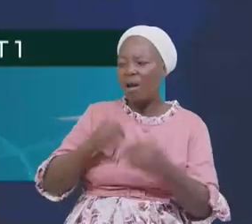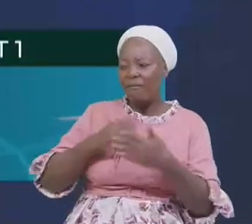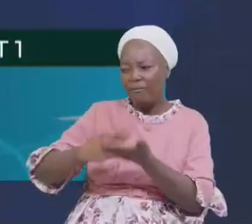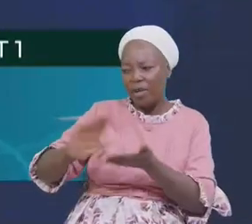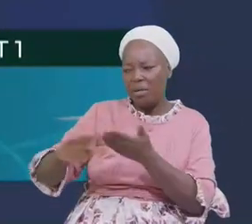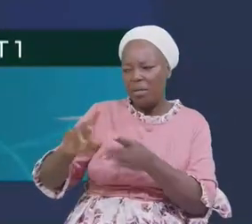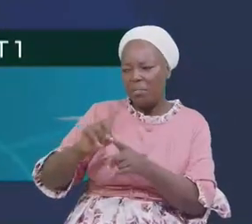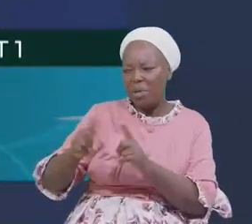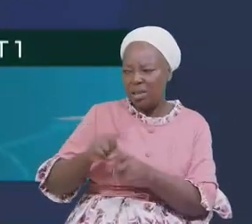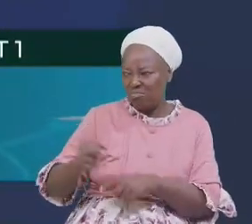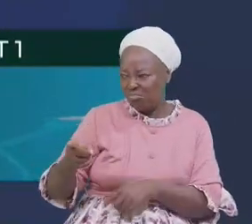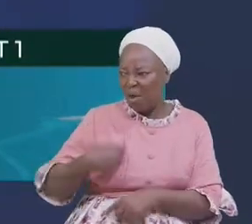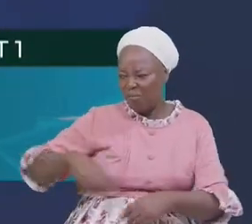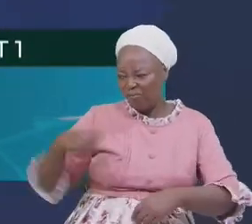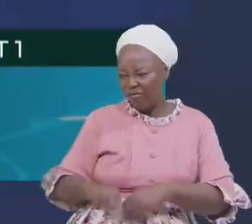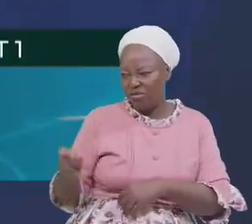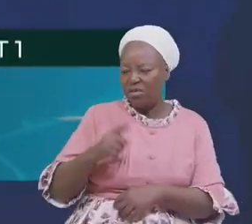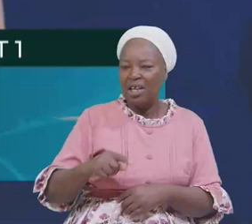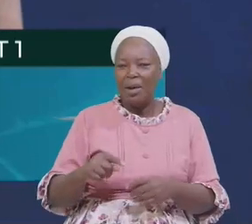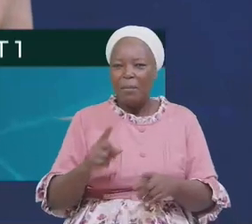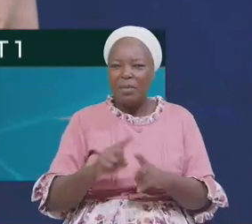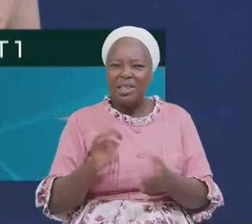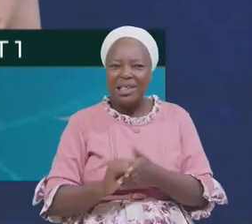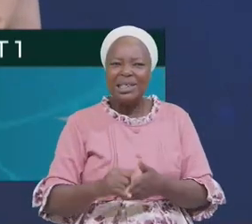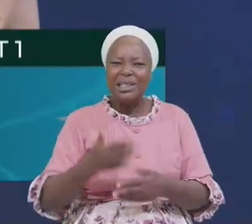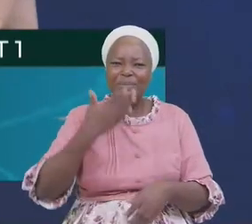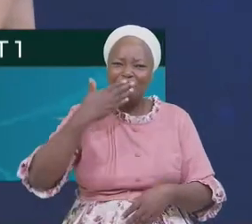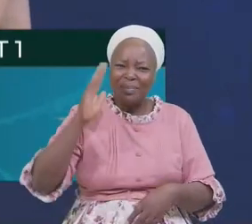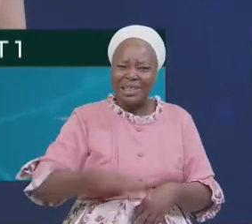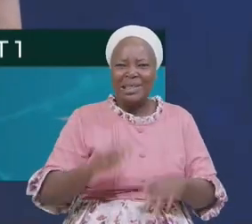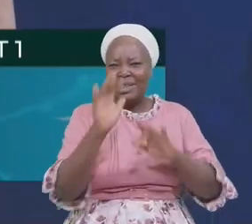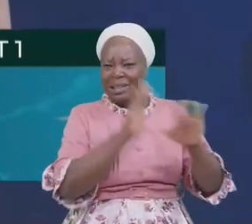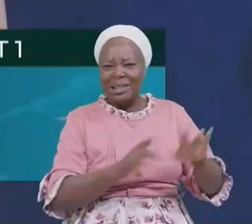Ah oui, je vais te pardonner, mais je vais cogner ta tête, une miséricorde dure.